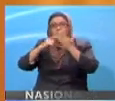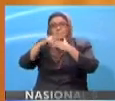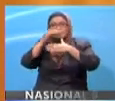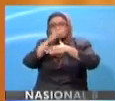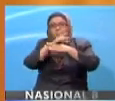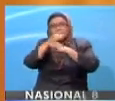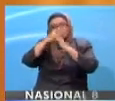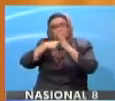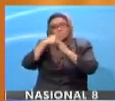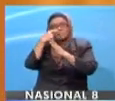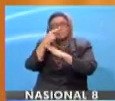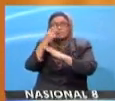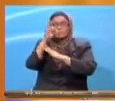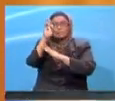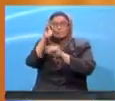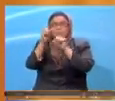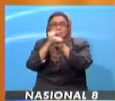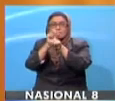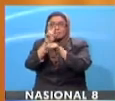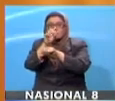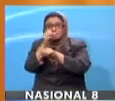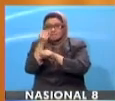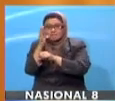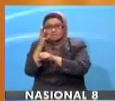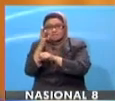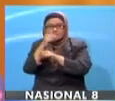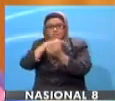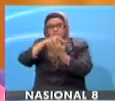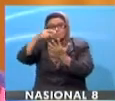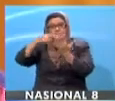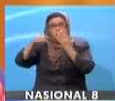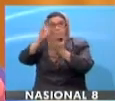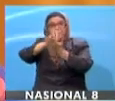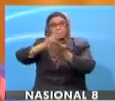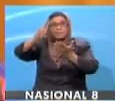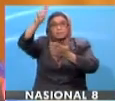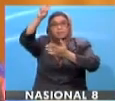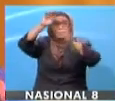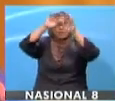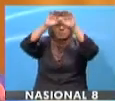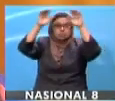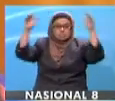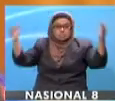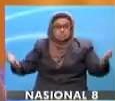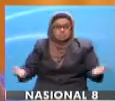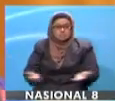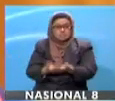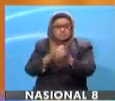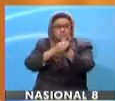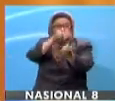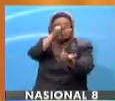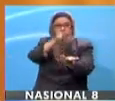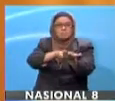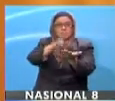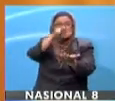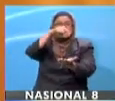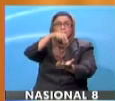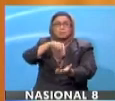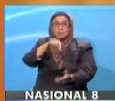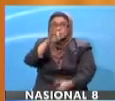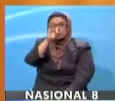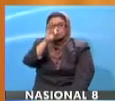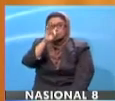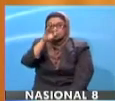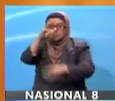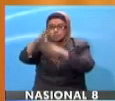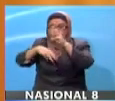2014. Di kalangan semua universiti seluruh dunia, menurut penarapan QS World University Ranking,